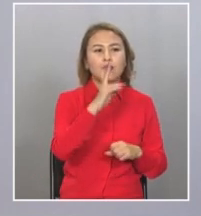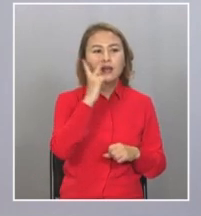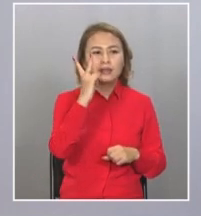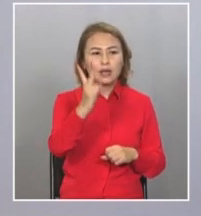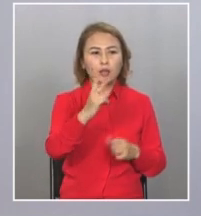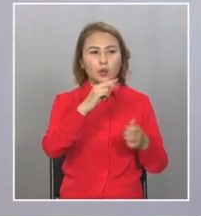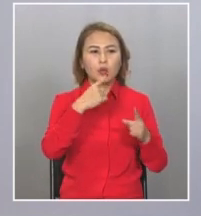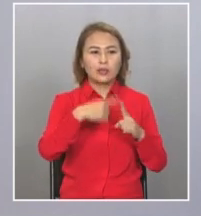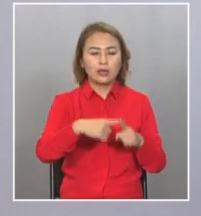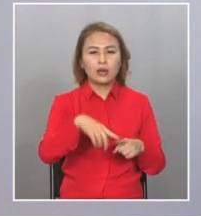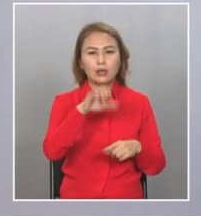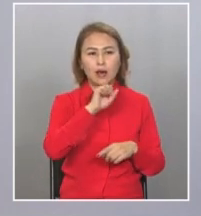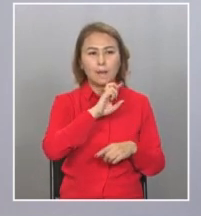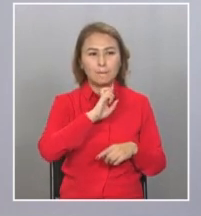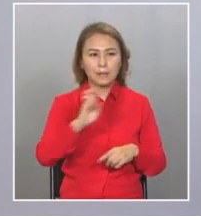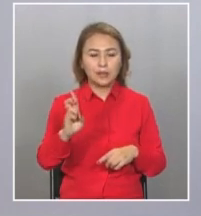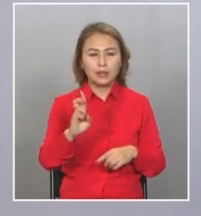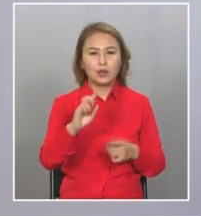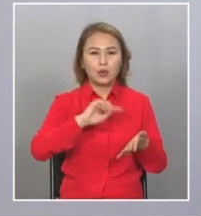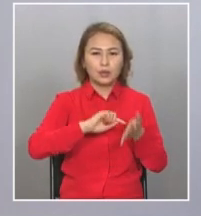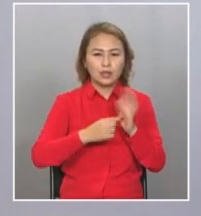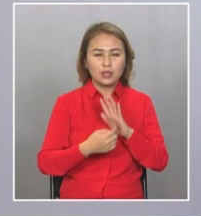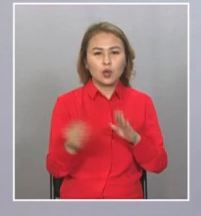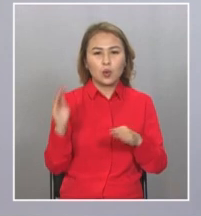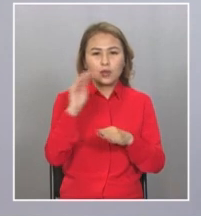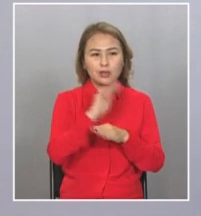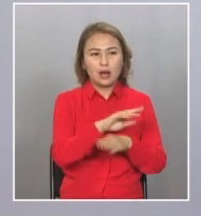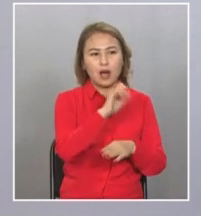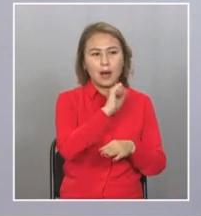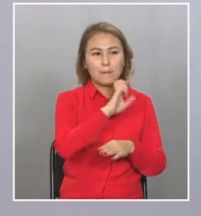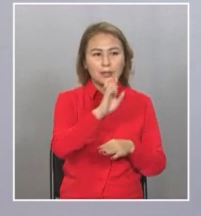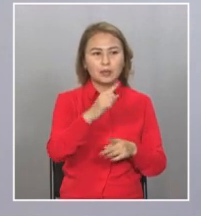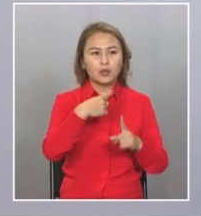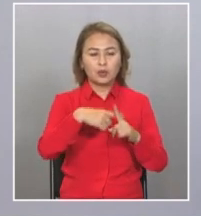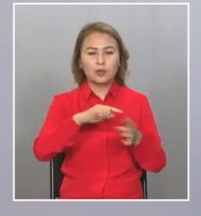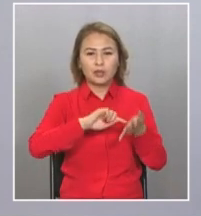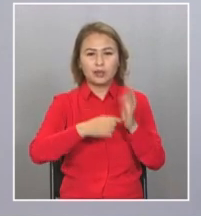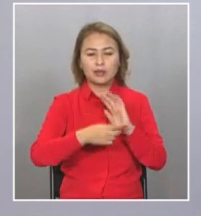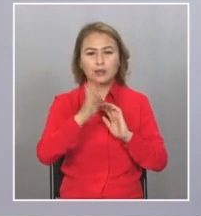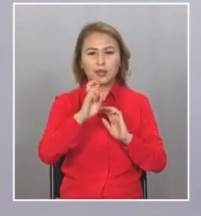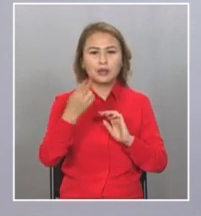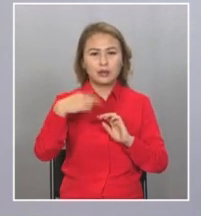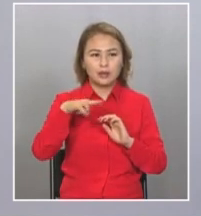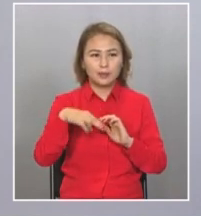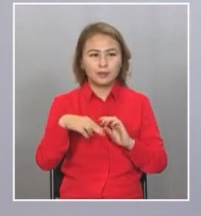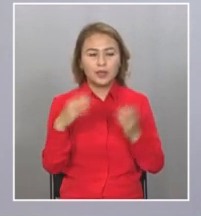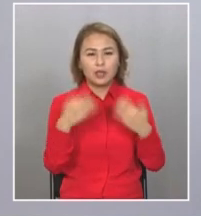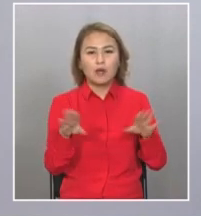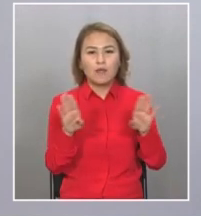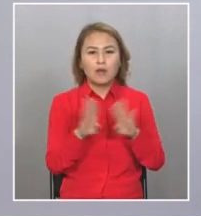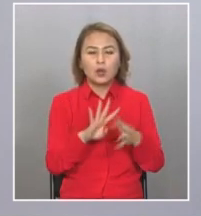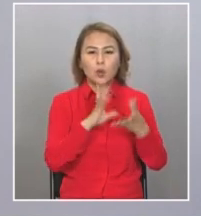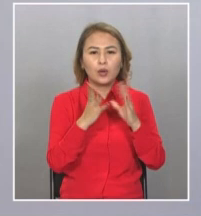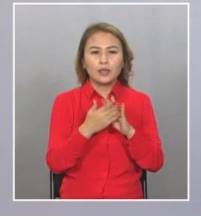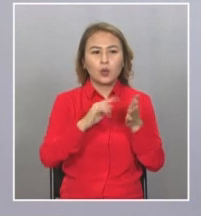квадрат, AB мен AD-ның көбейтінісі қосылған AB мен BD-ның көбейтінісіне. Енді ортақ